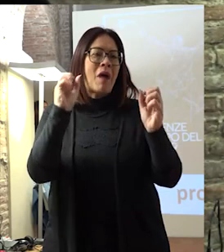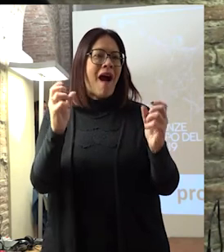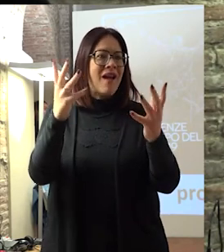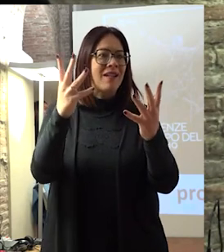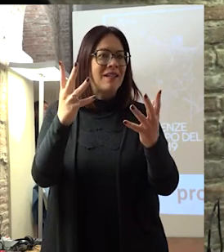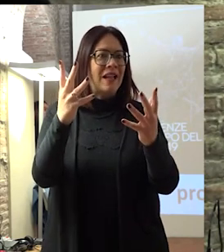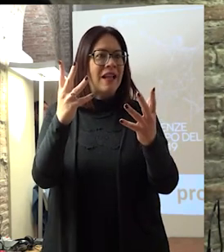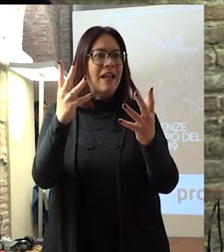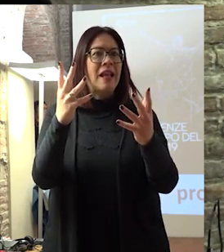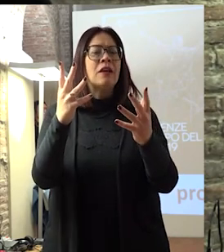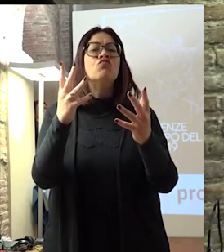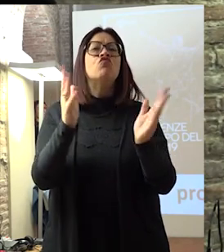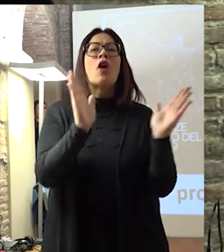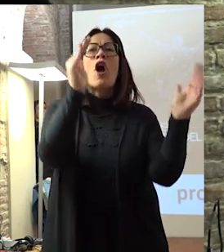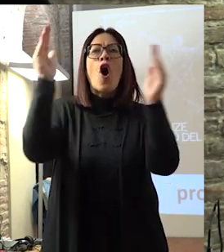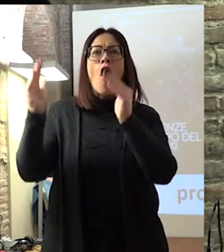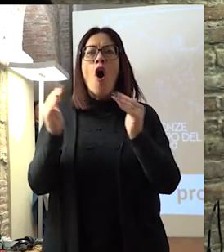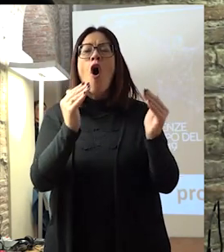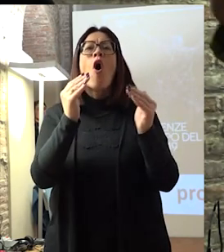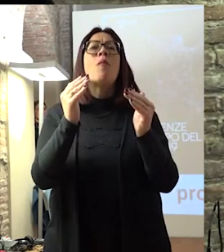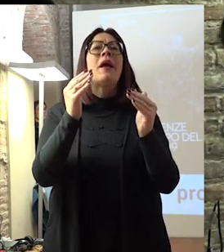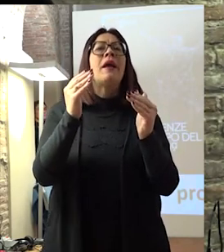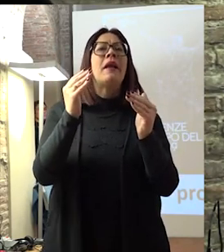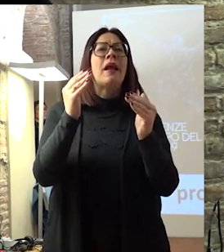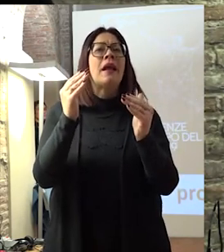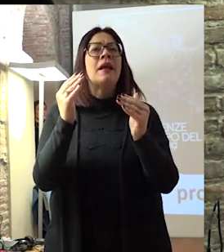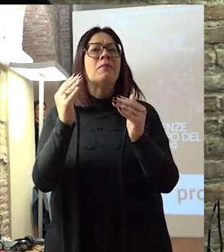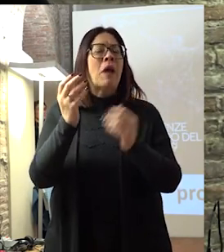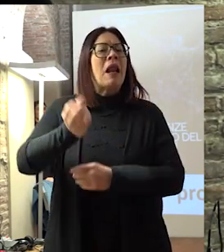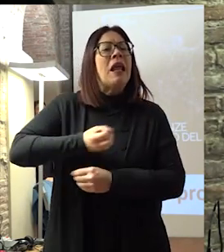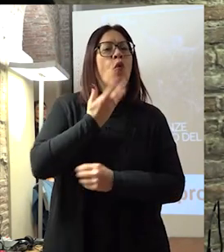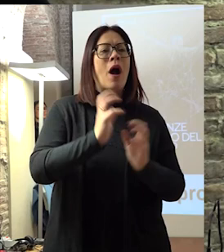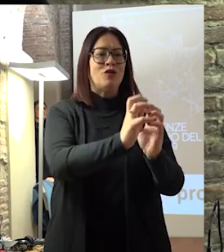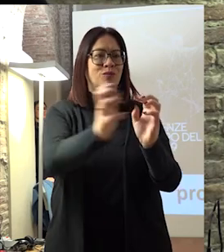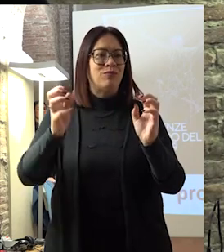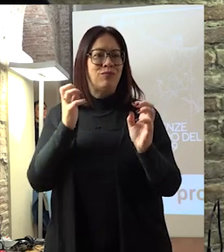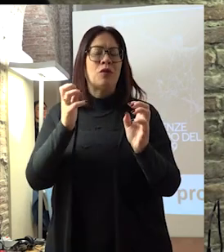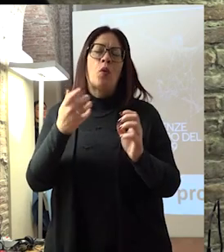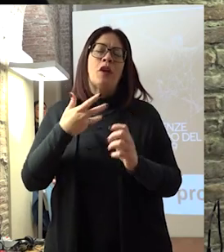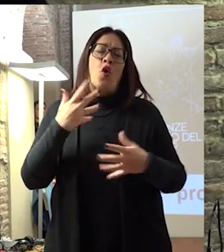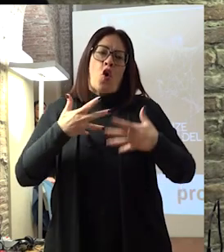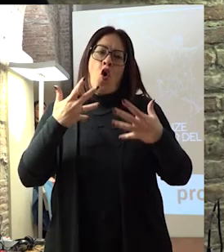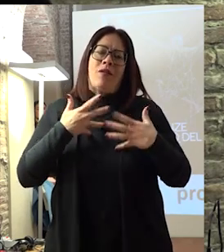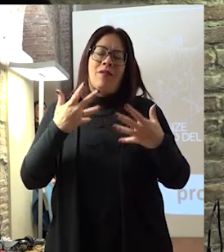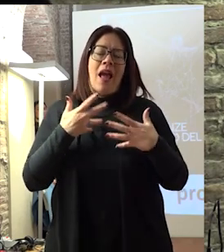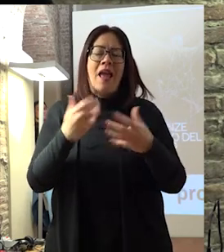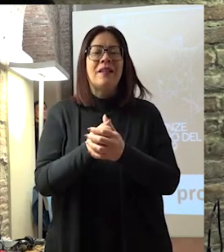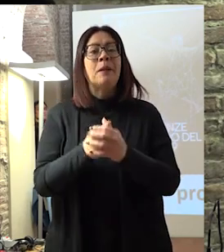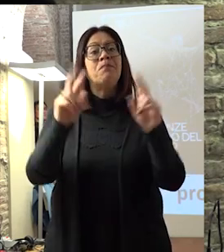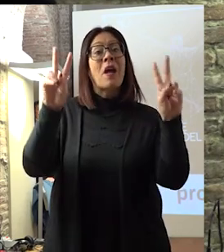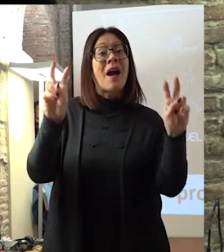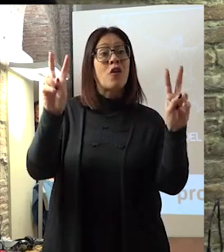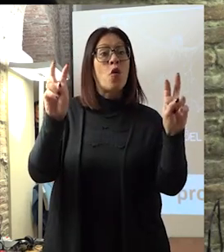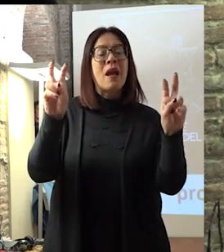questo, tra opere di diversi linguaggi, quindi questo ci fa particolarmente piacere. Su temi che,